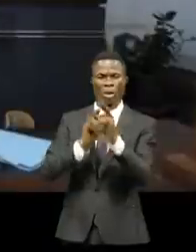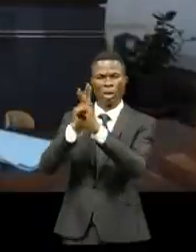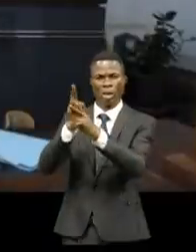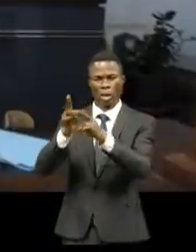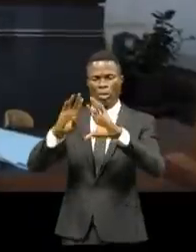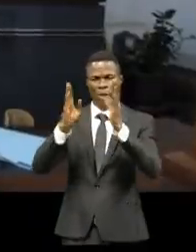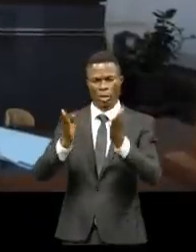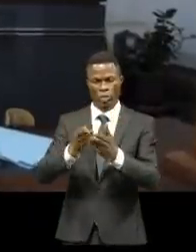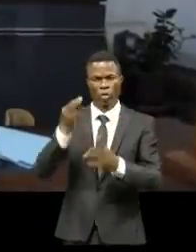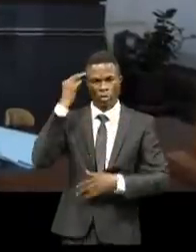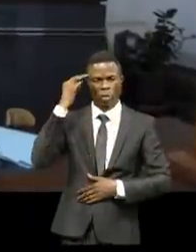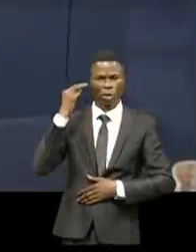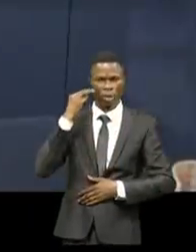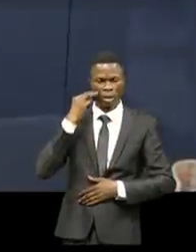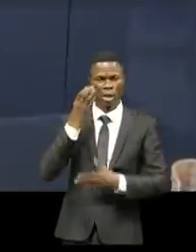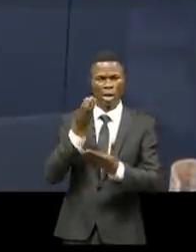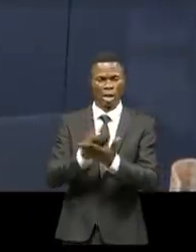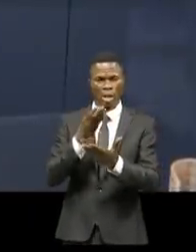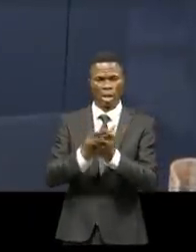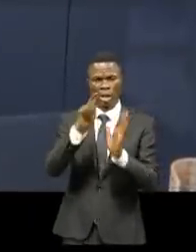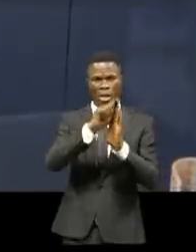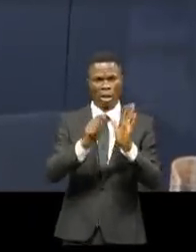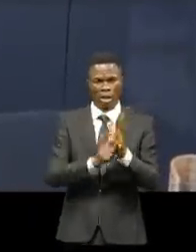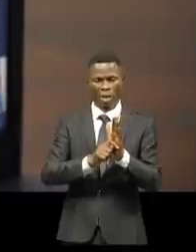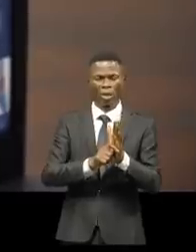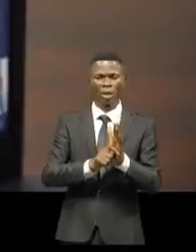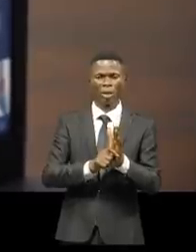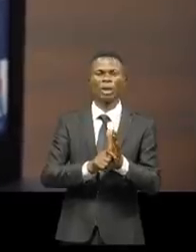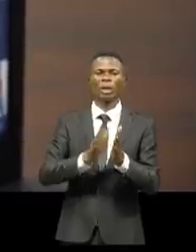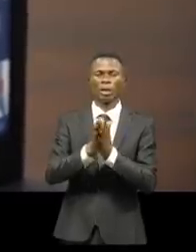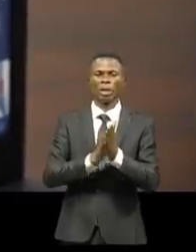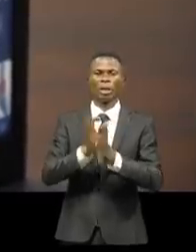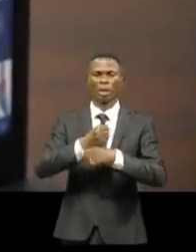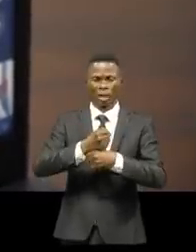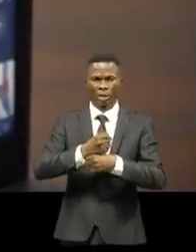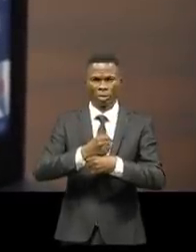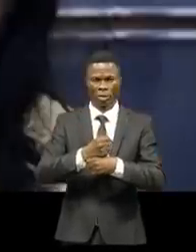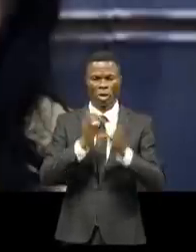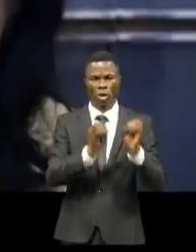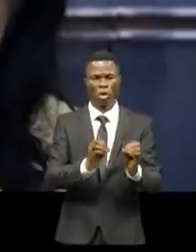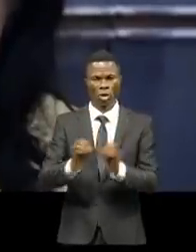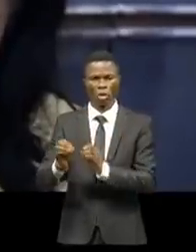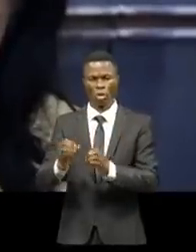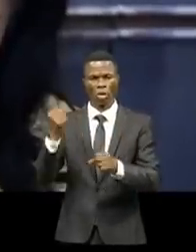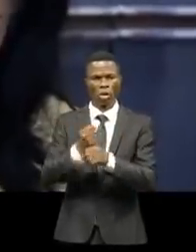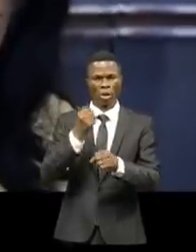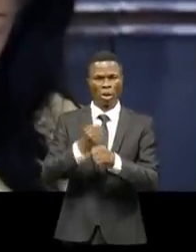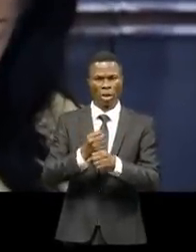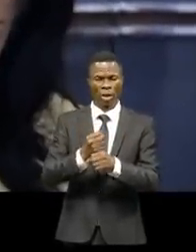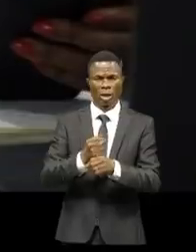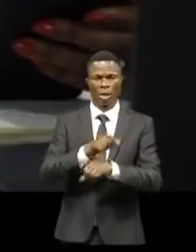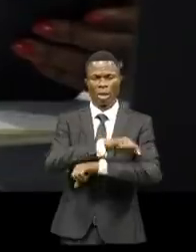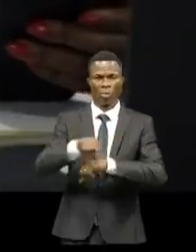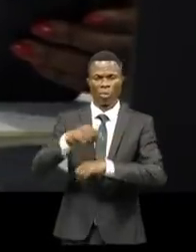de membres du gouvernement l'économie du texte du décret portant création, organisation et fonctionnement d'un